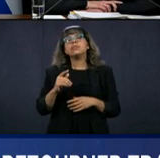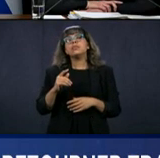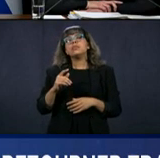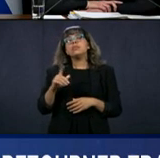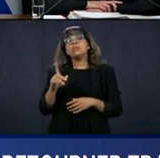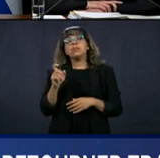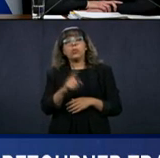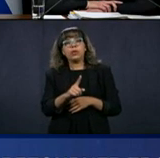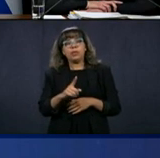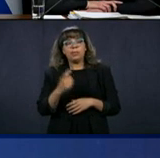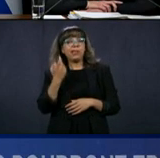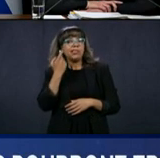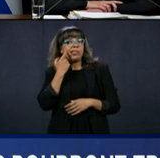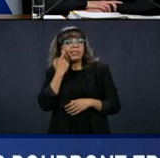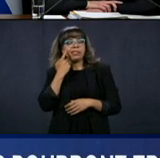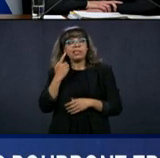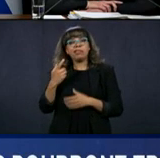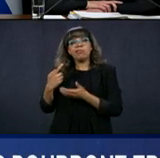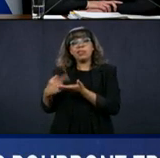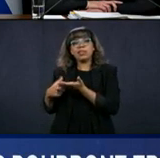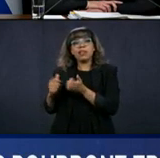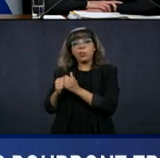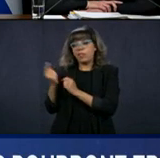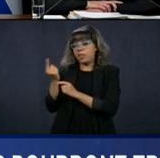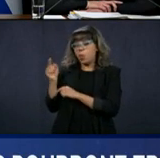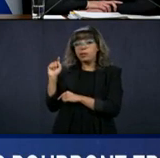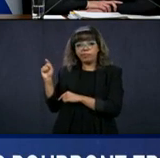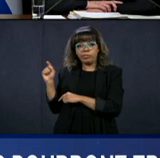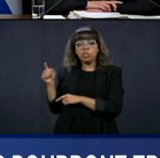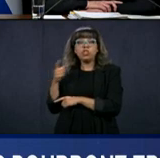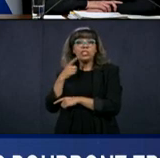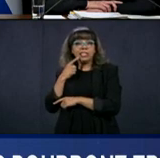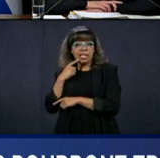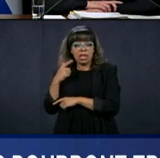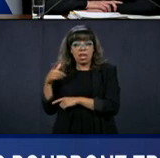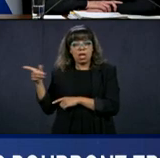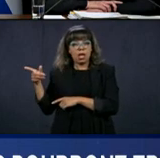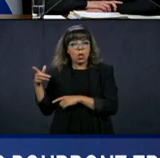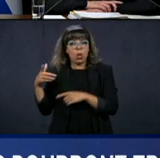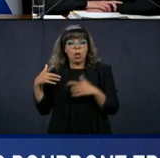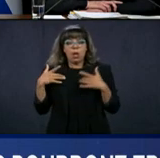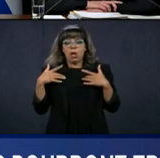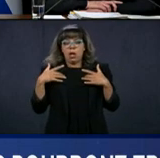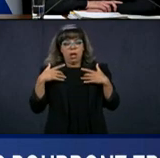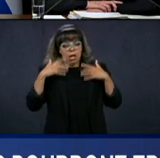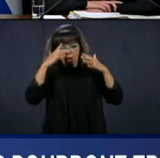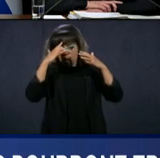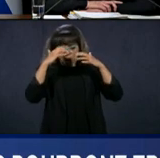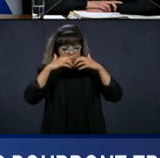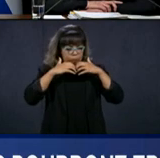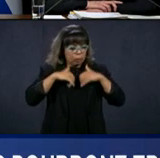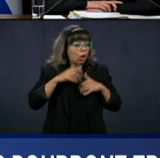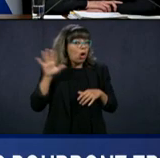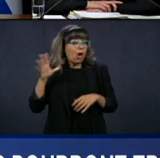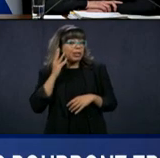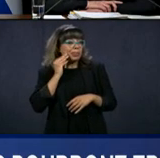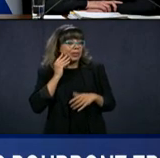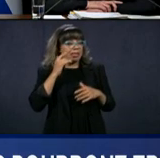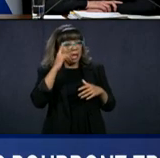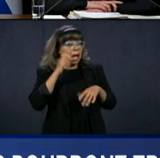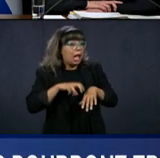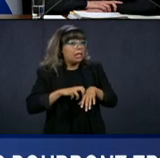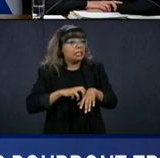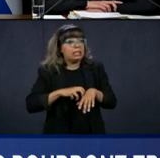Question. Je parlais avec une personne hier qui m'a dit qu'elle a traversé une crise en raison de l'anxiété qu'elle